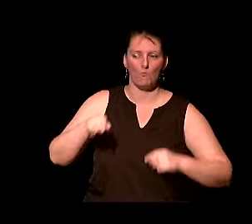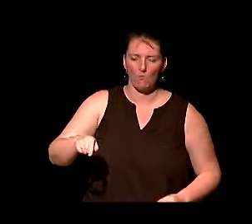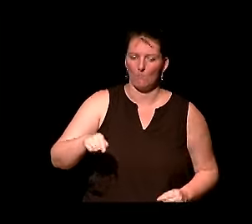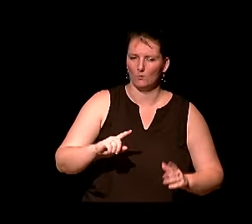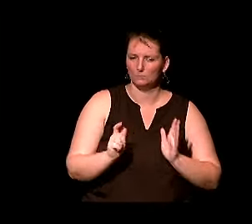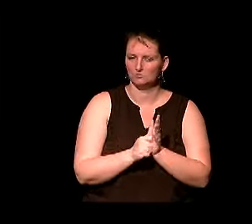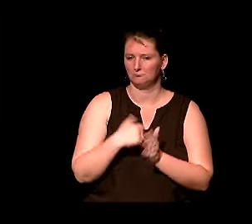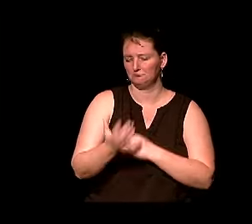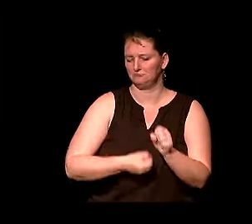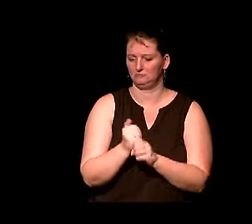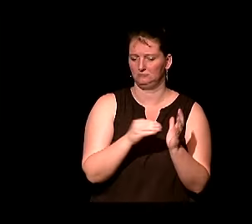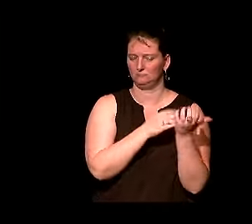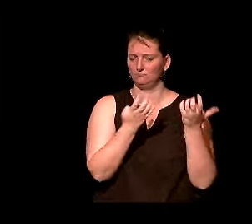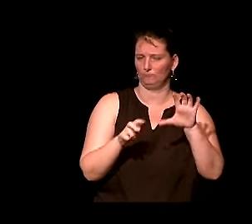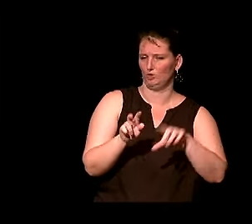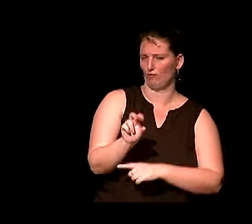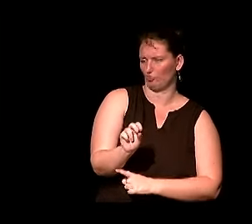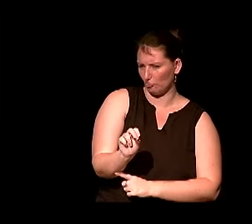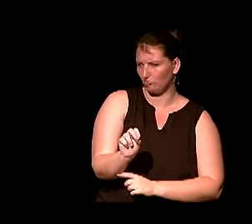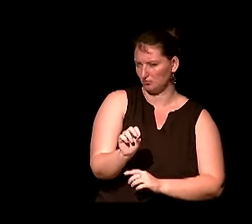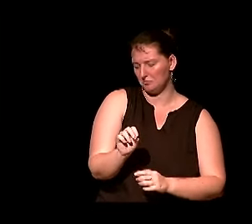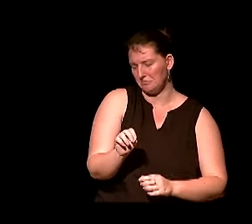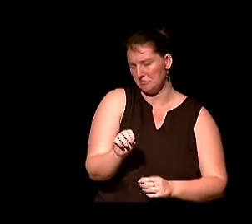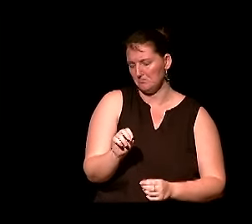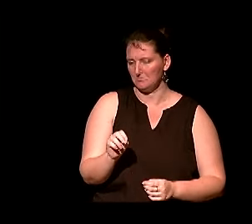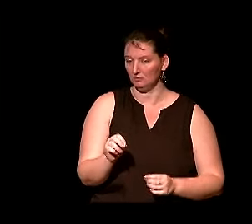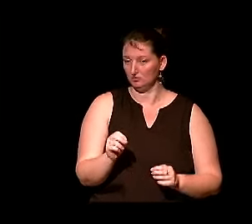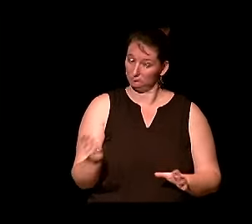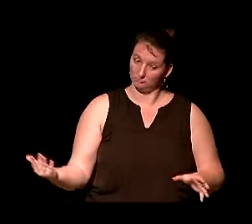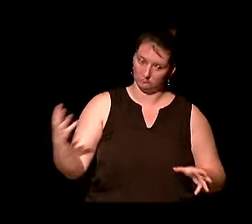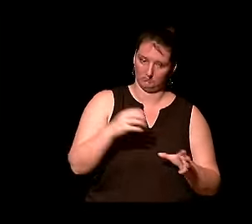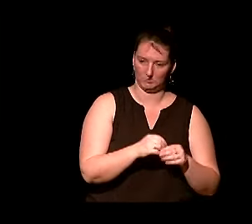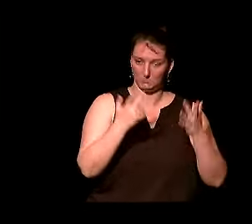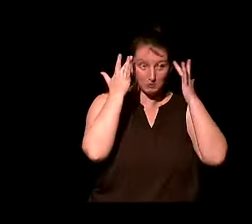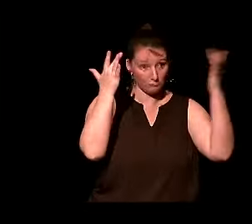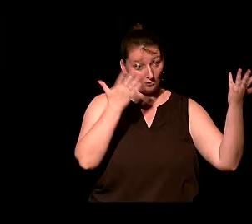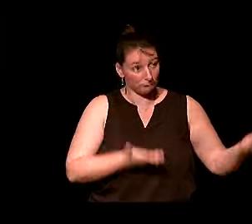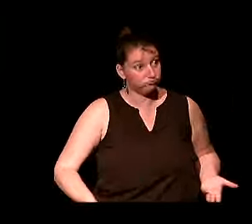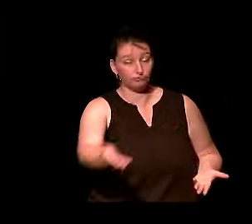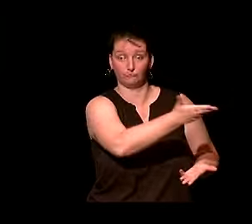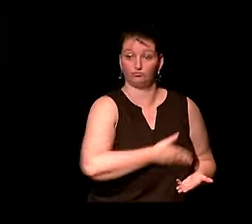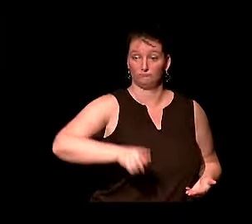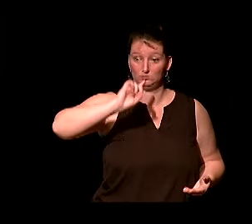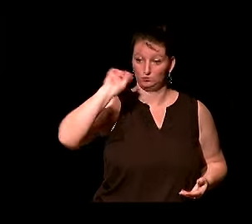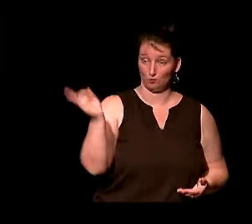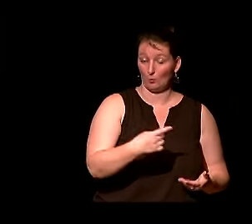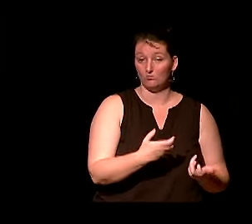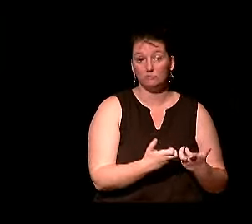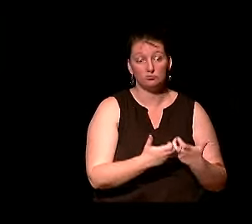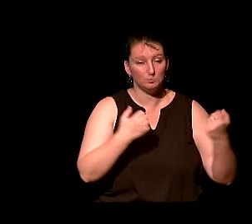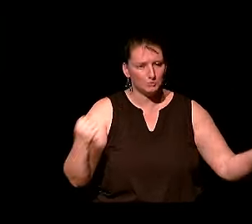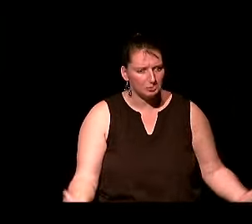depuis les années 30 au moins de la culture populaire, c'est-à-dire vraiment du fait qu'on l'utilise pour la